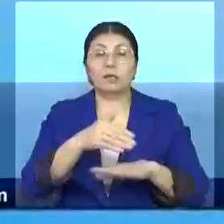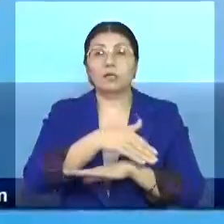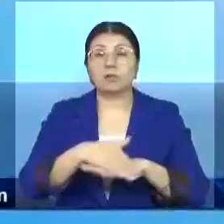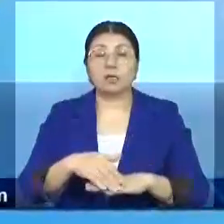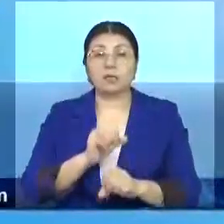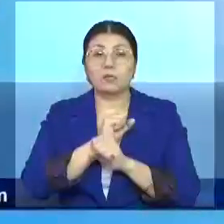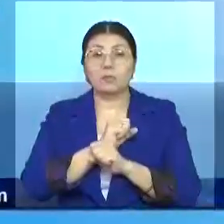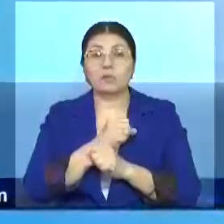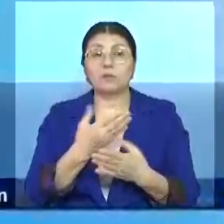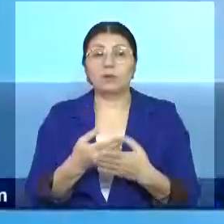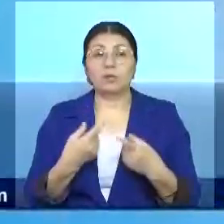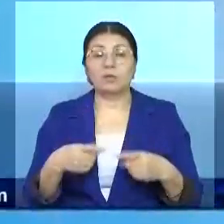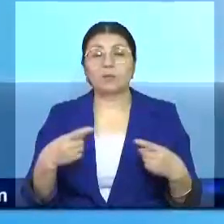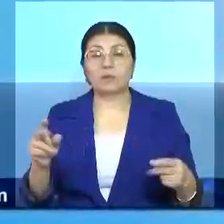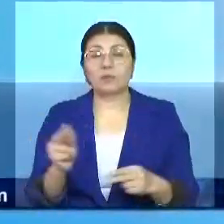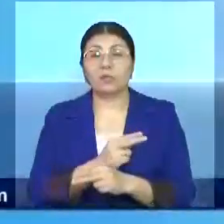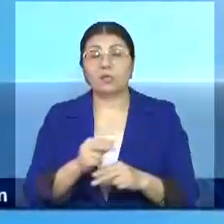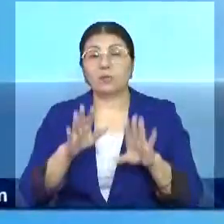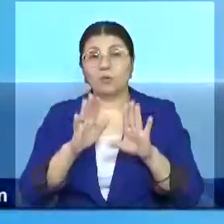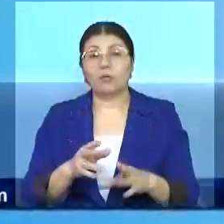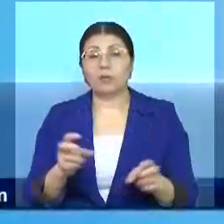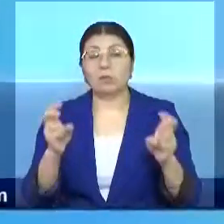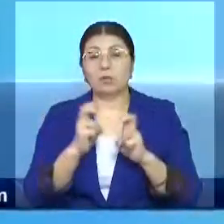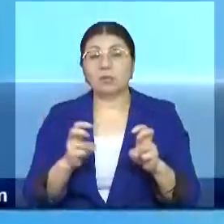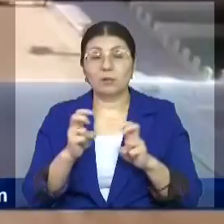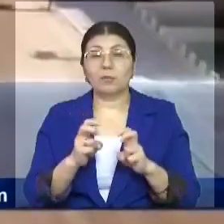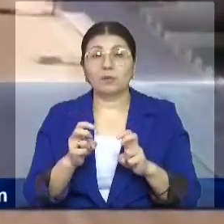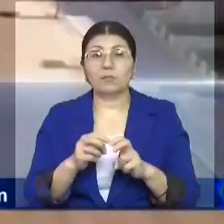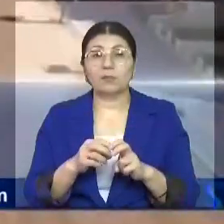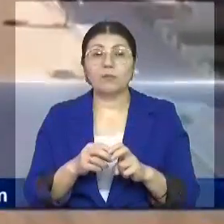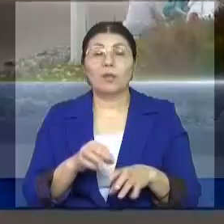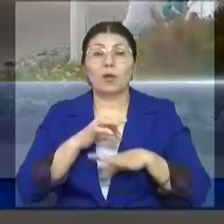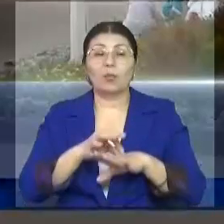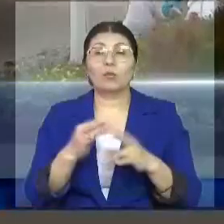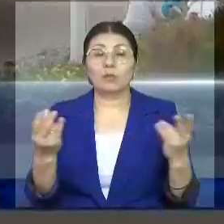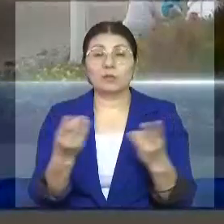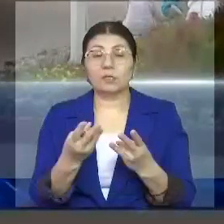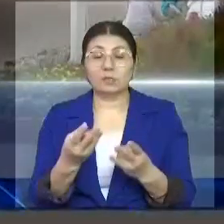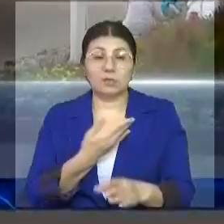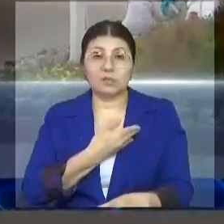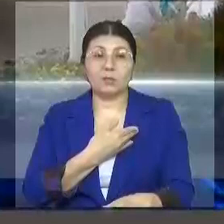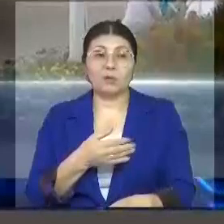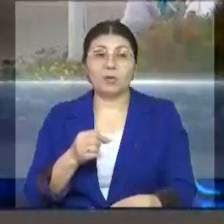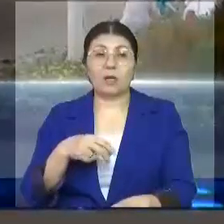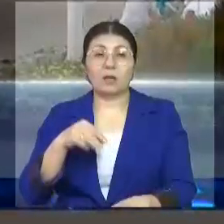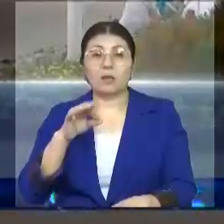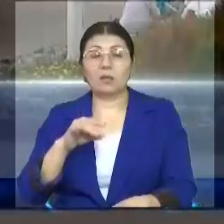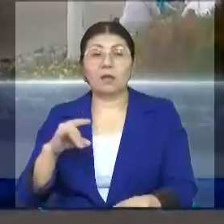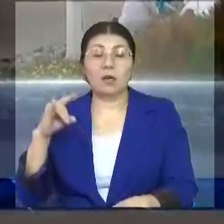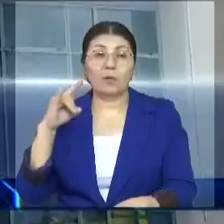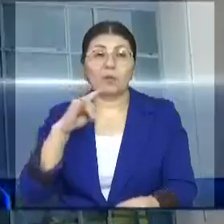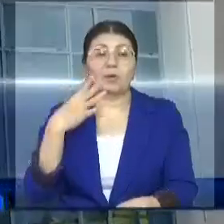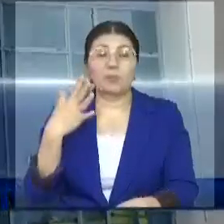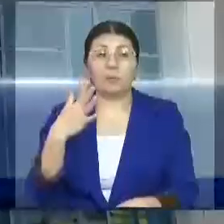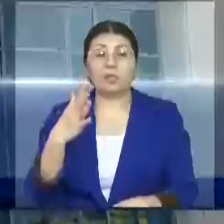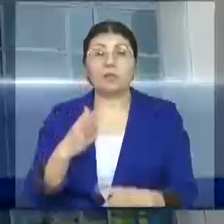қарап, сауда-саттық және емдеу орындарын аралап, демалысты көп қозғалыспен өткізгісі келеді. Қазір Әлия Молдағұлова әуежайында 5